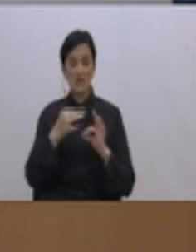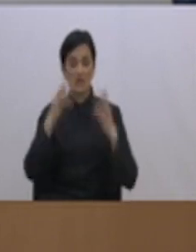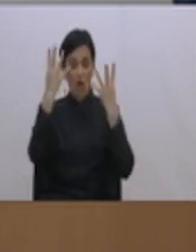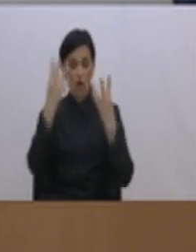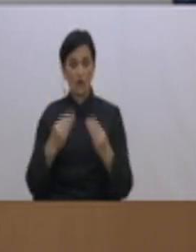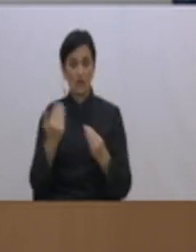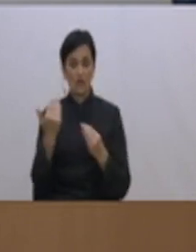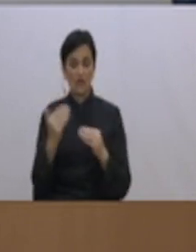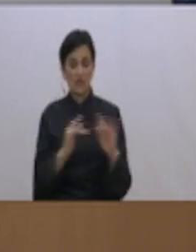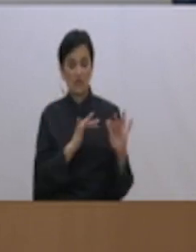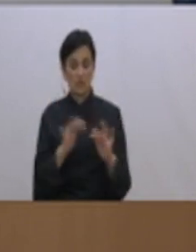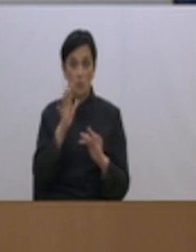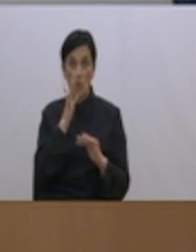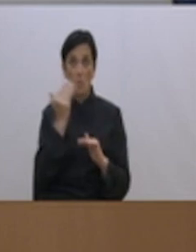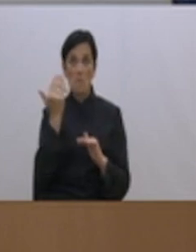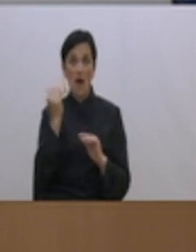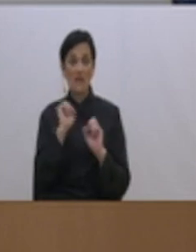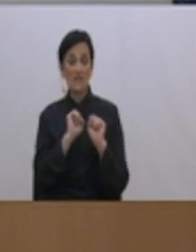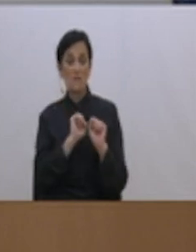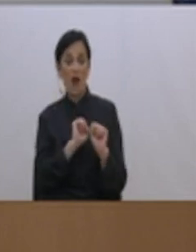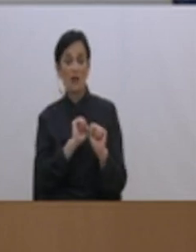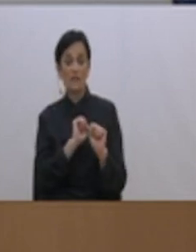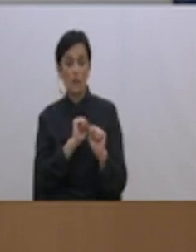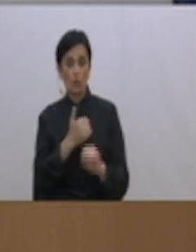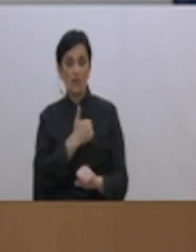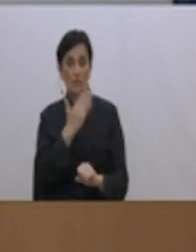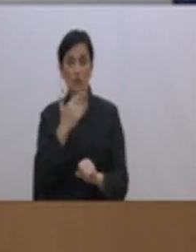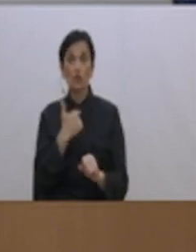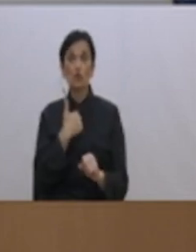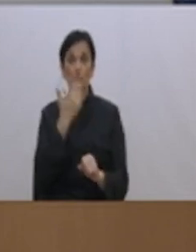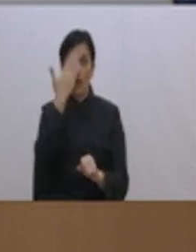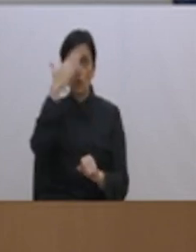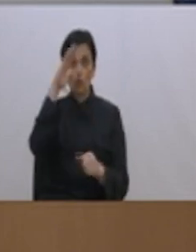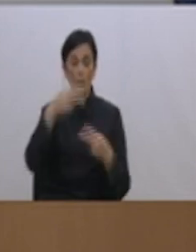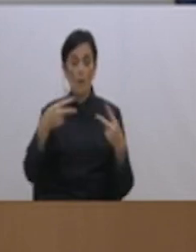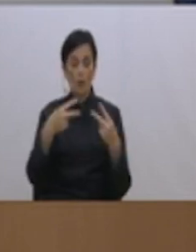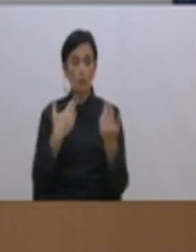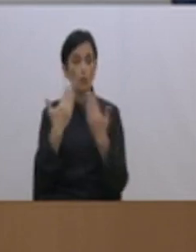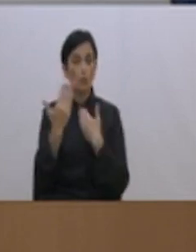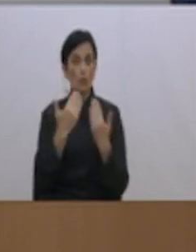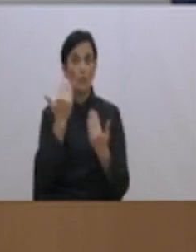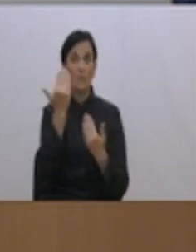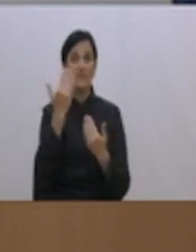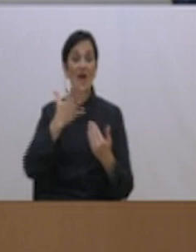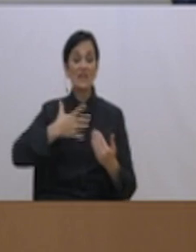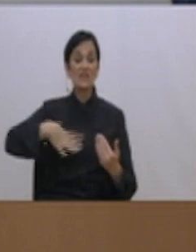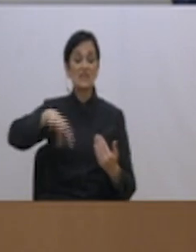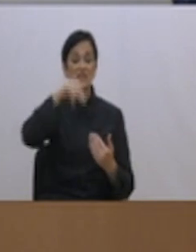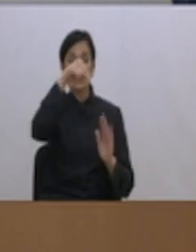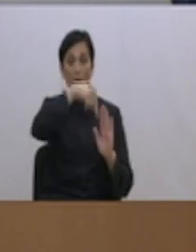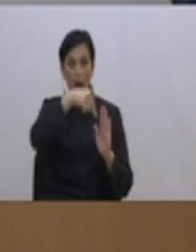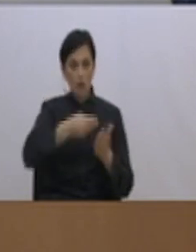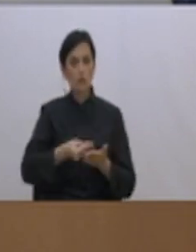აღნიშვნის პერიოდში, ალბათ მათი მფარველობის იმედით. მიმართავთ ჩვენ უცხოელ პარტნიორებს. თქვენ საქართველოში მართალია